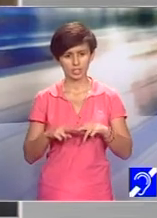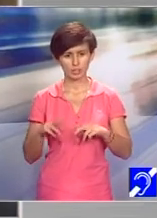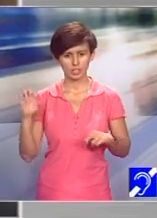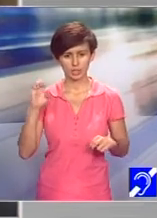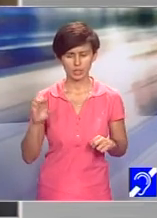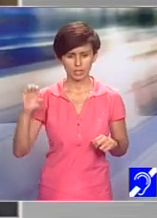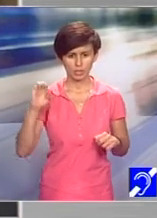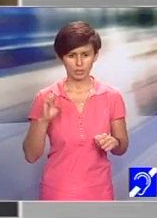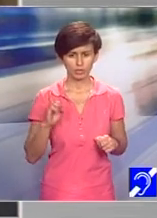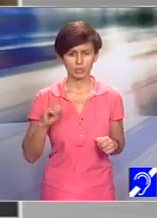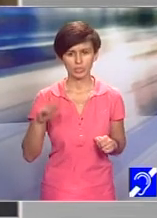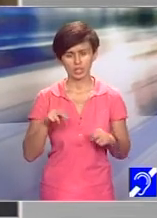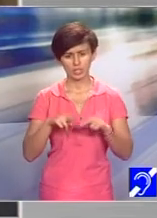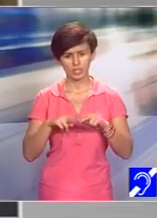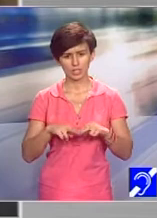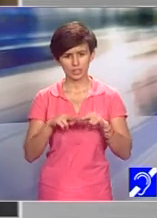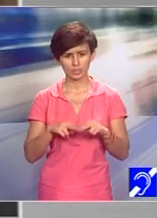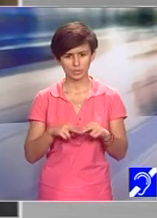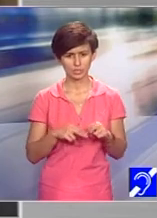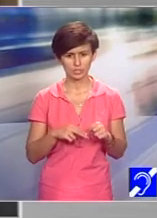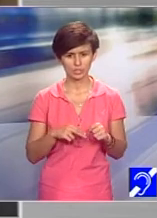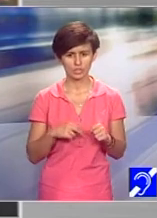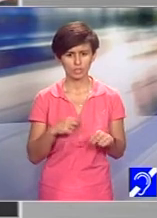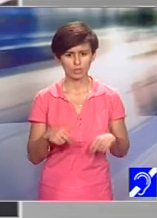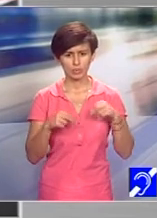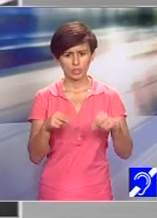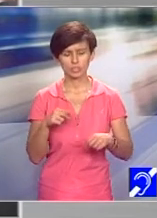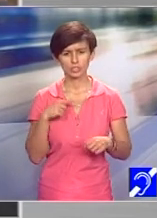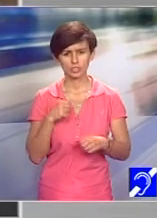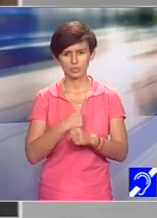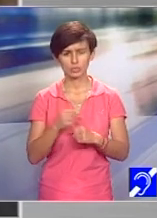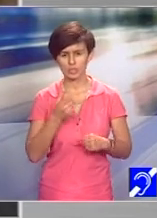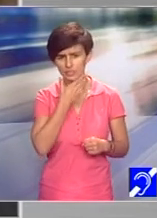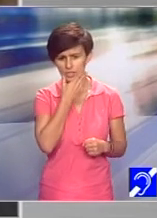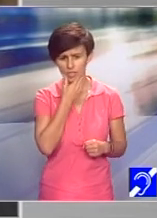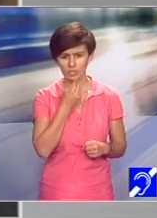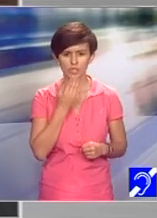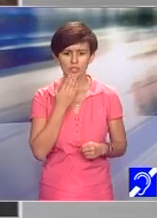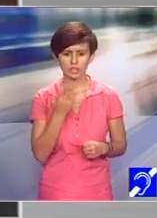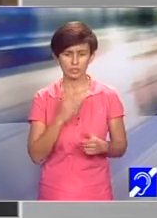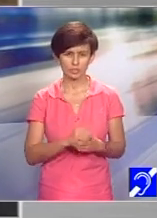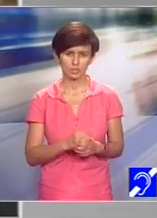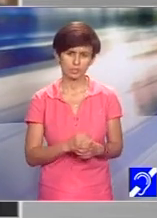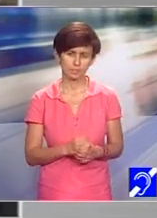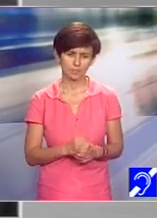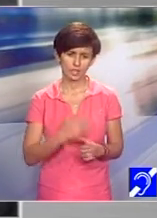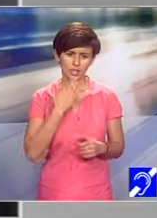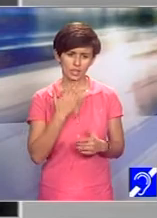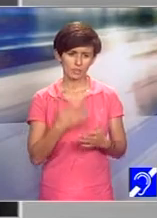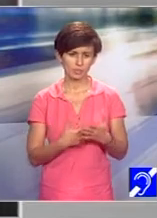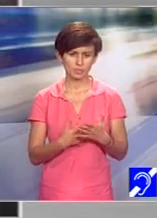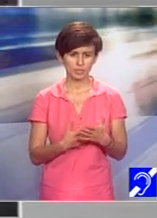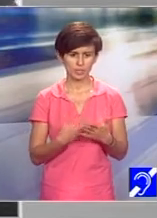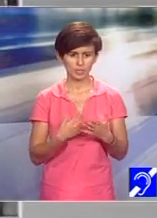resurse să se regenereze, vom ajunge să fim și foarte mulțumiți. Excelența voastră, vă mulțumesc foarte mult pentru prezența la